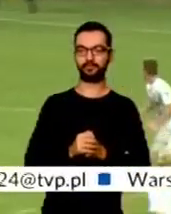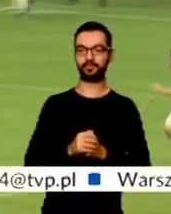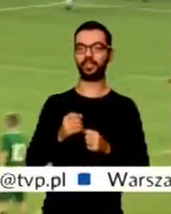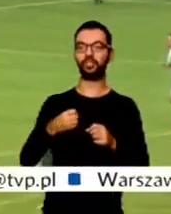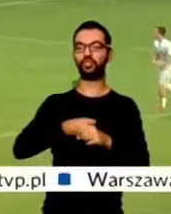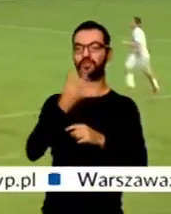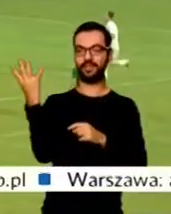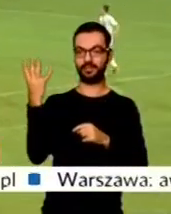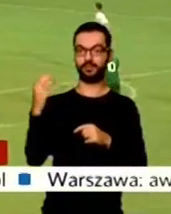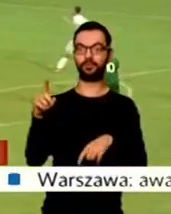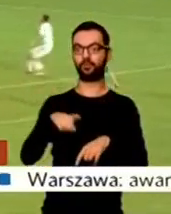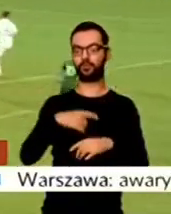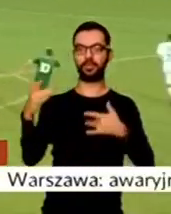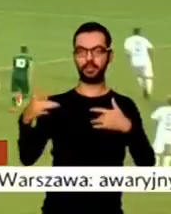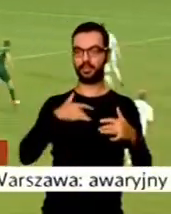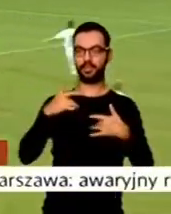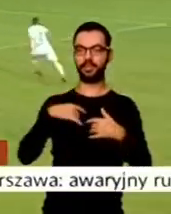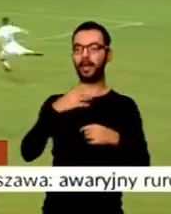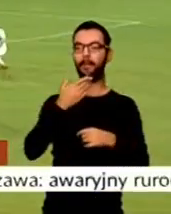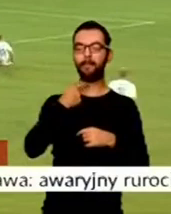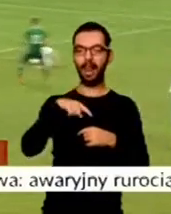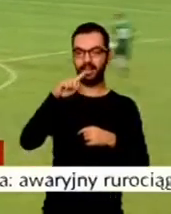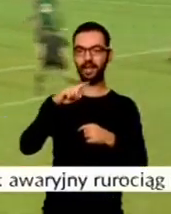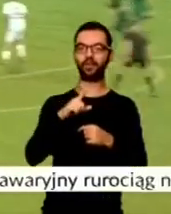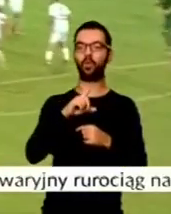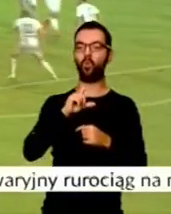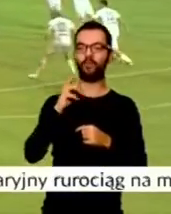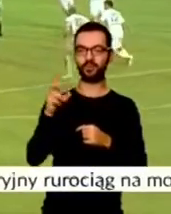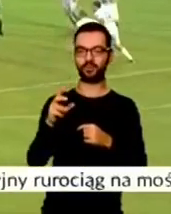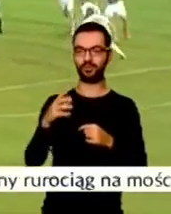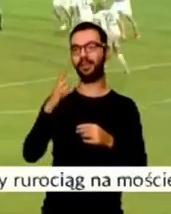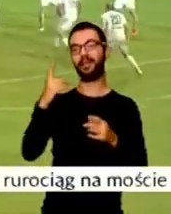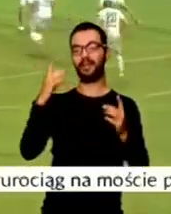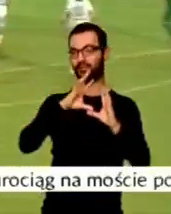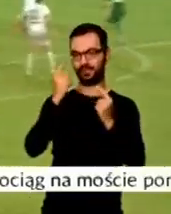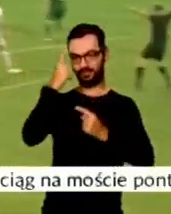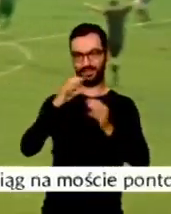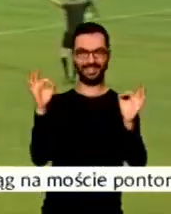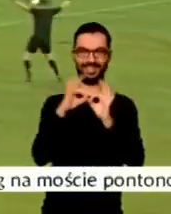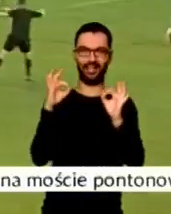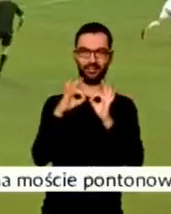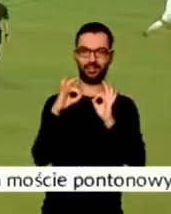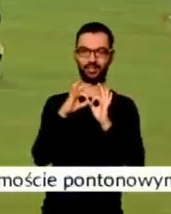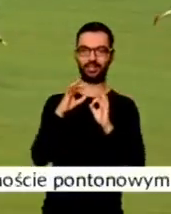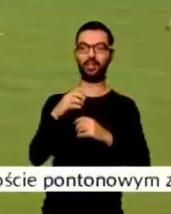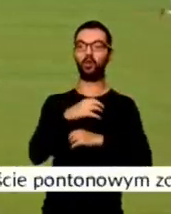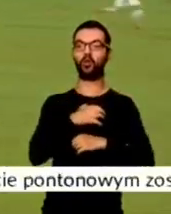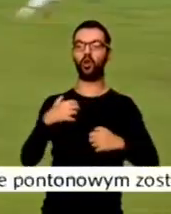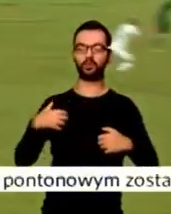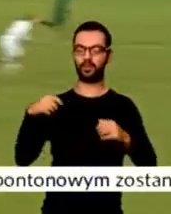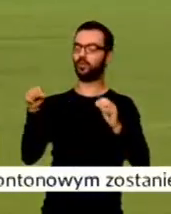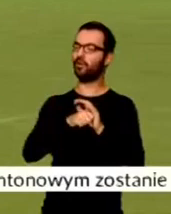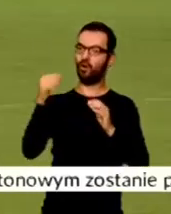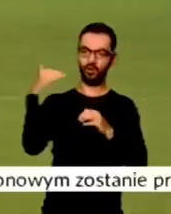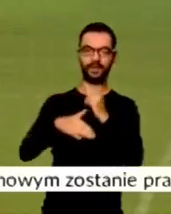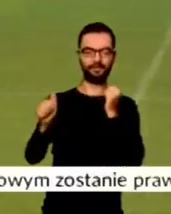Świt długo męczył się dziś z Pelikanem Łowicz i wszystko wskazywało na to, że mecz zakończy się bezbramkowym remisem. Gospodarze do końca walczyli